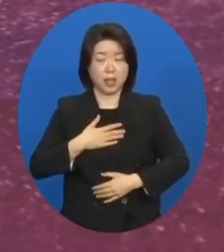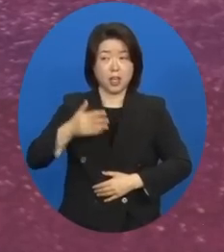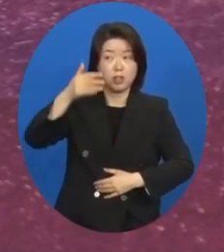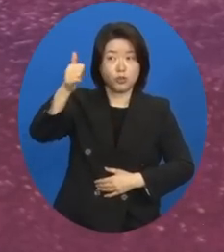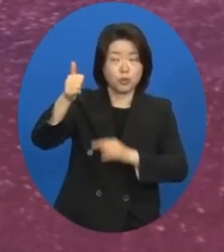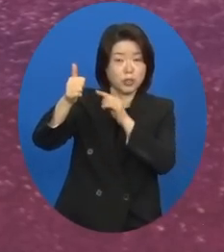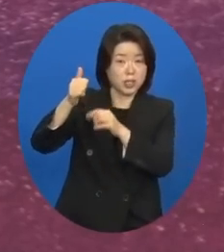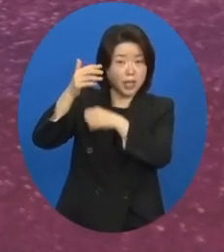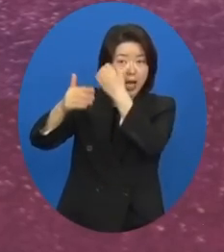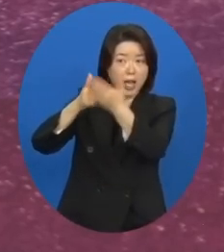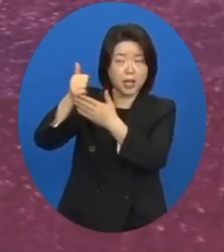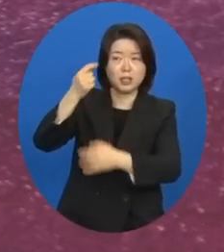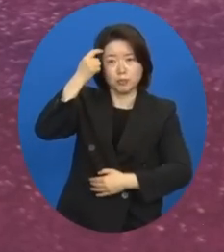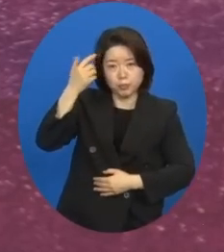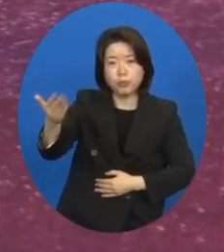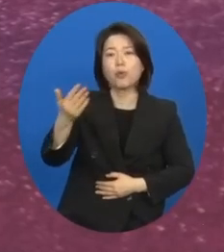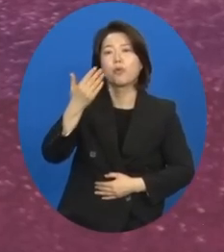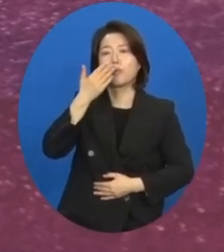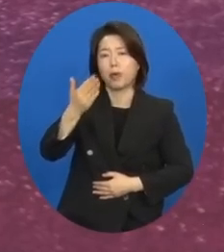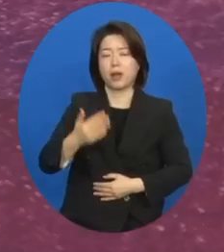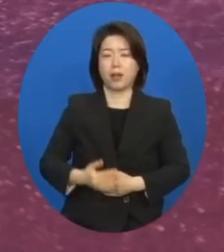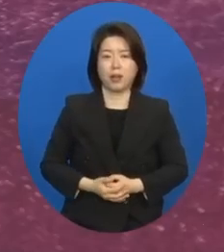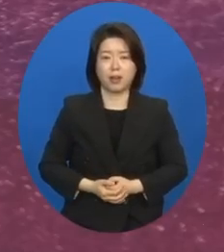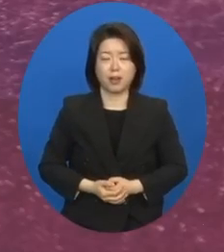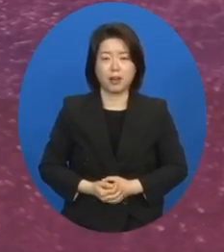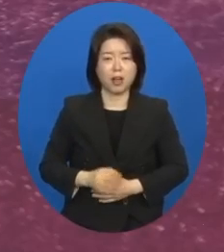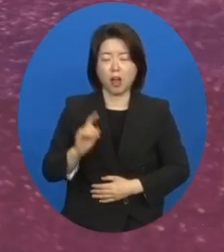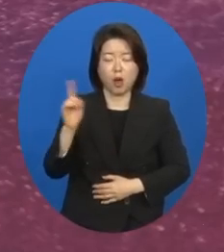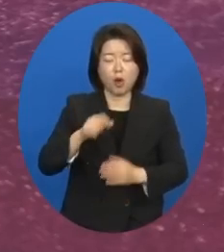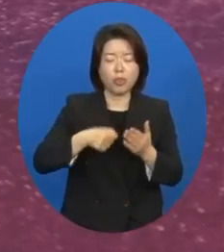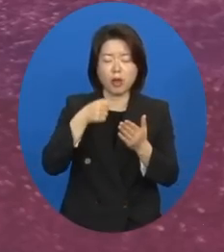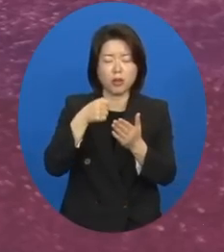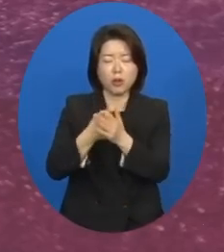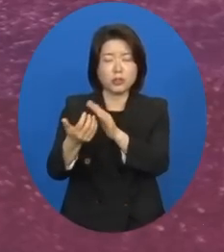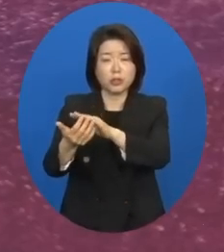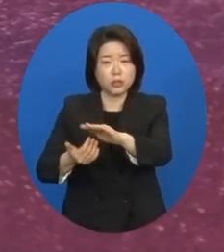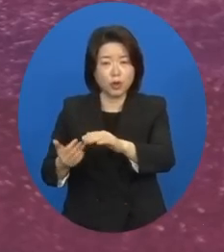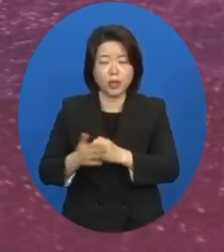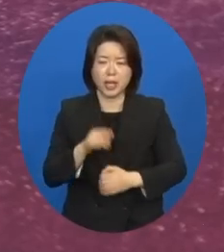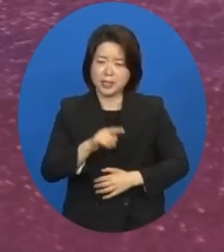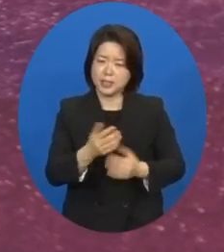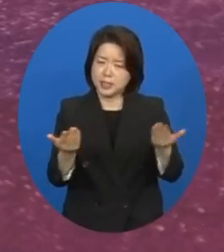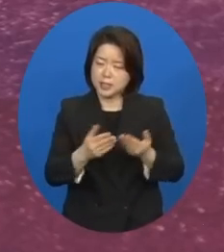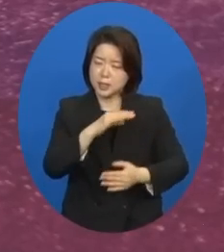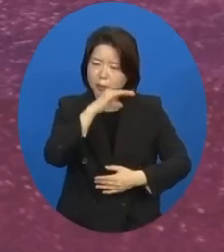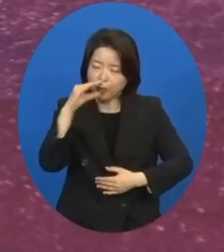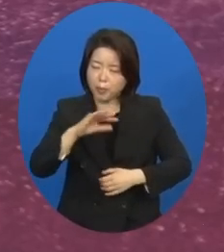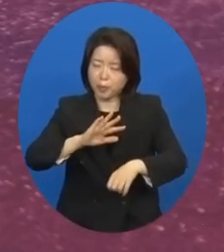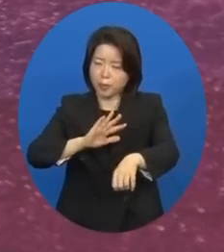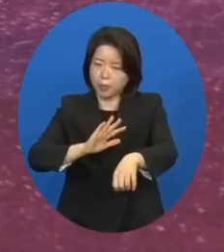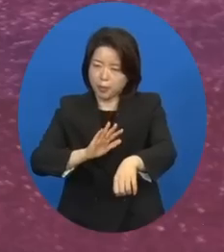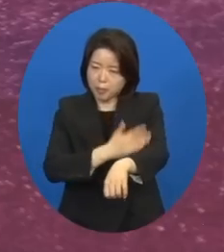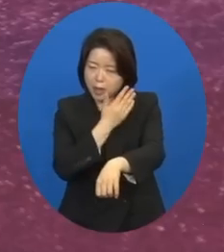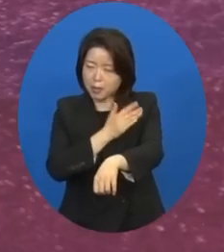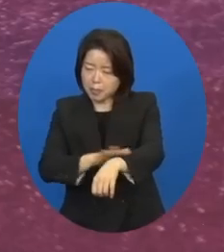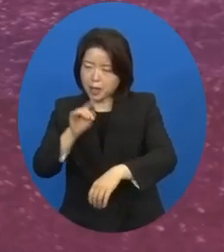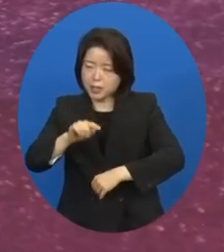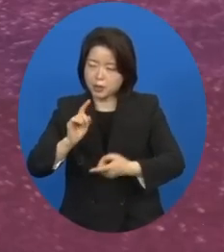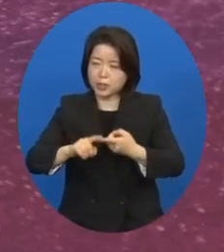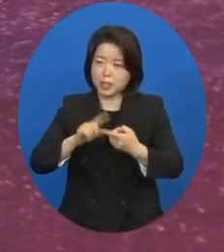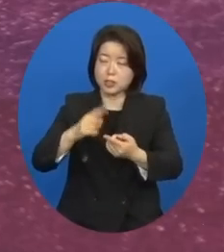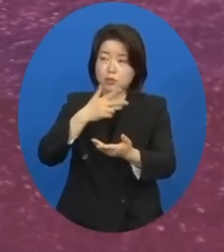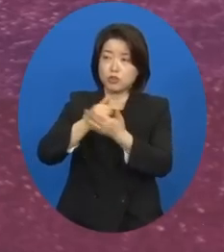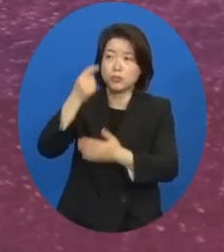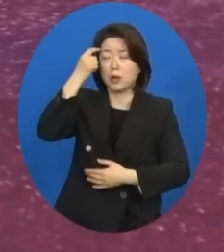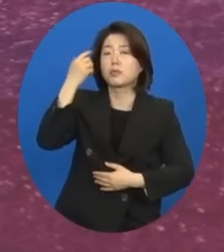그 하나님께 묻지 않겠습니까? 어떠한 결정 앞에서 이 일이 옳고 그름을 주님께 묻는 것입니다.